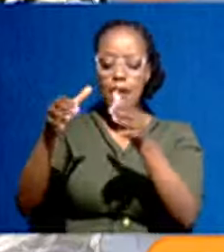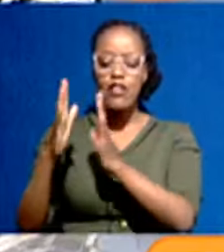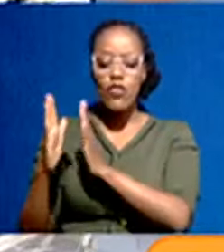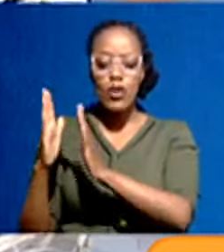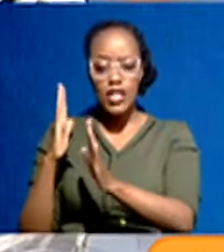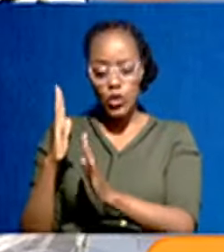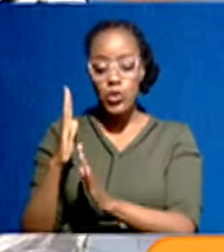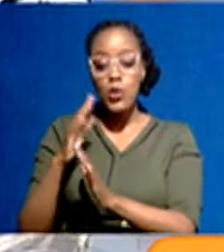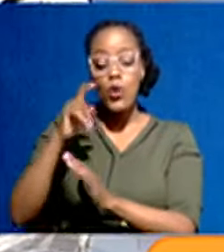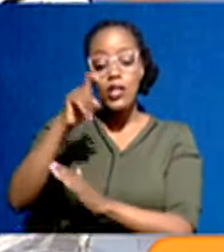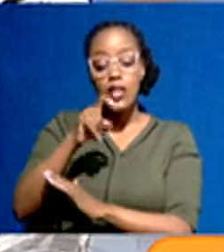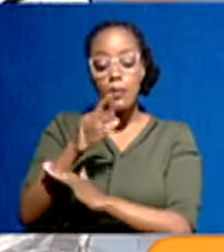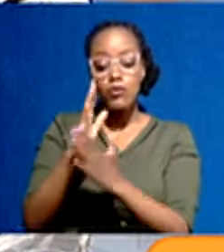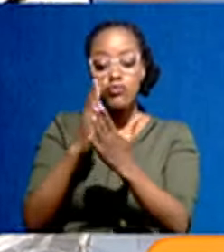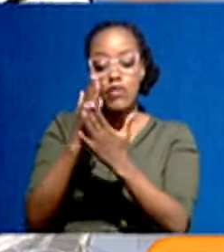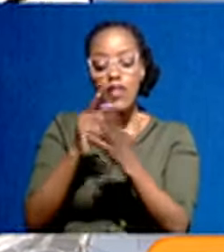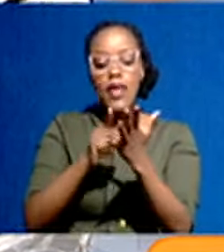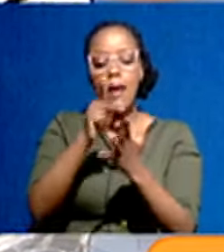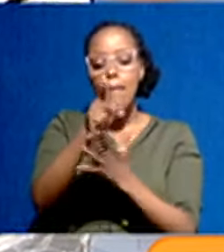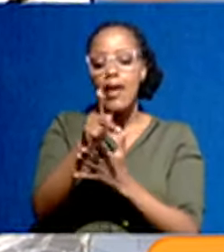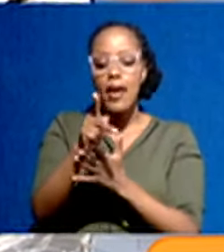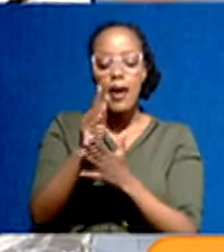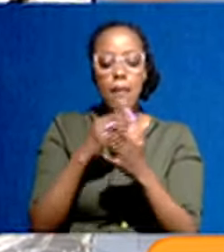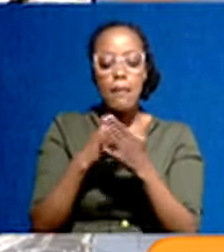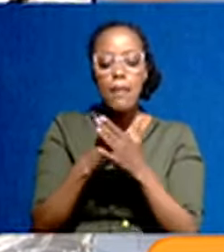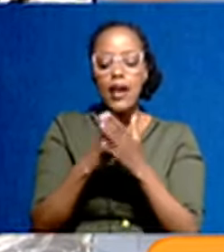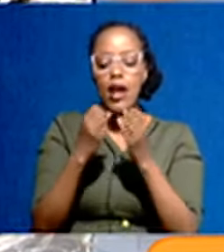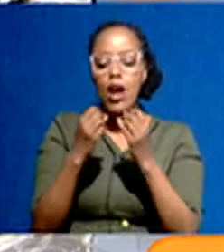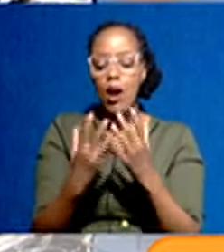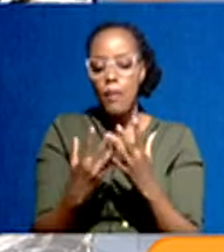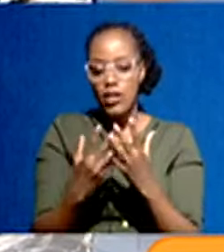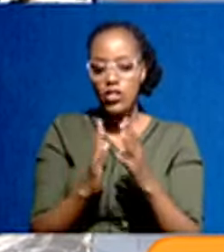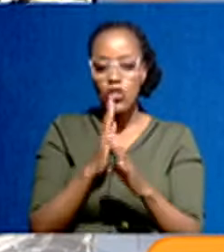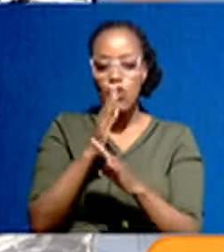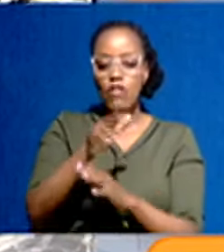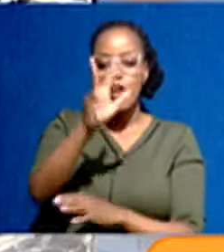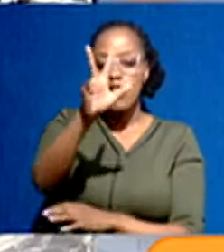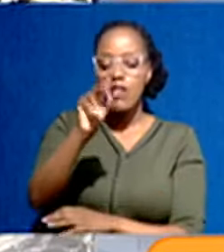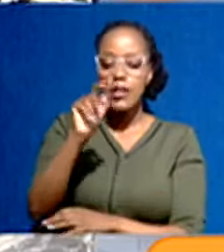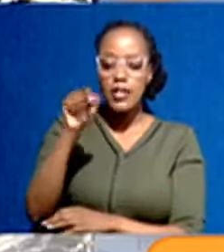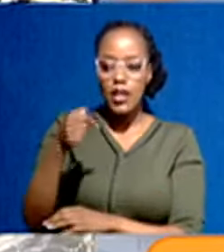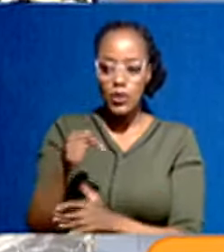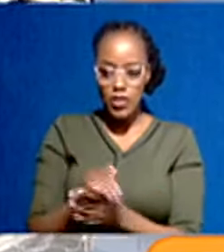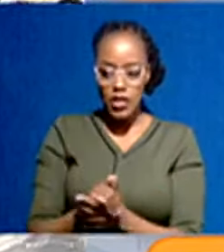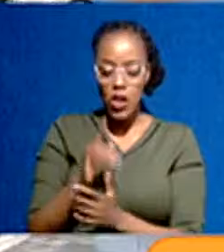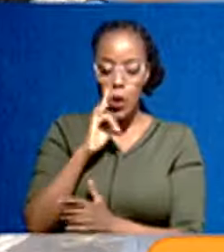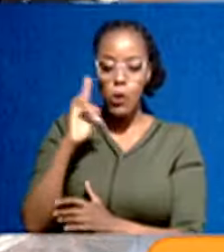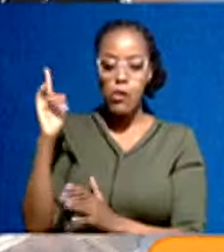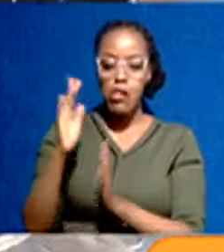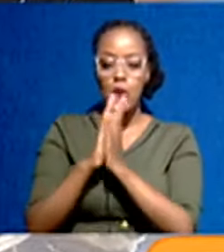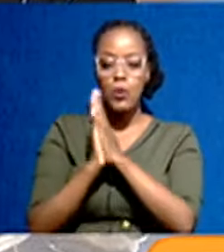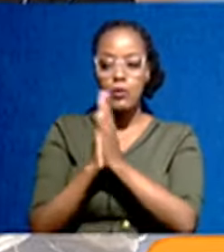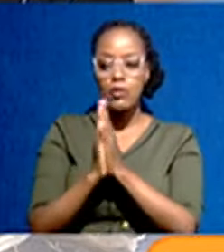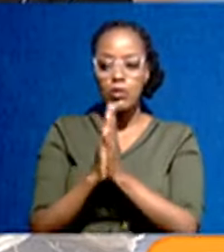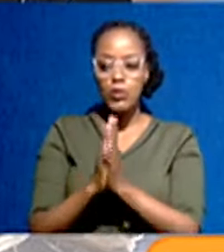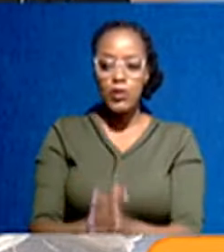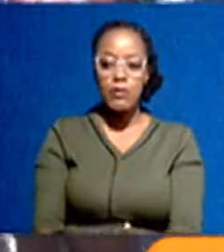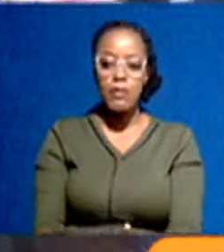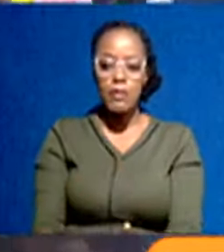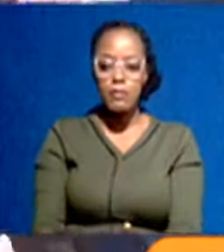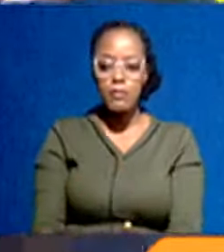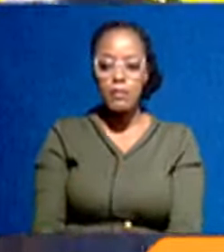zilitakiwa kuhakikisha wanalipwa mshahara wa zaidi ya shilingi 30,000. Na Ben Kirui na taarifa hiyo.